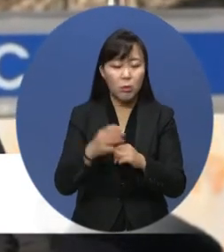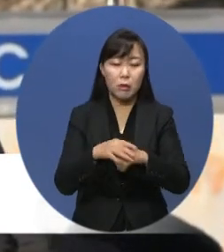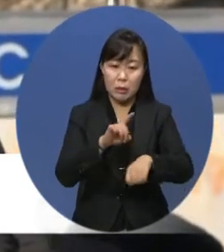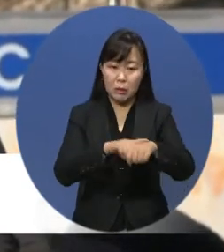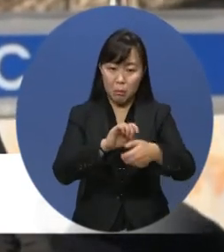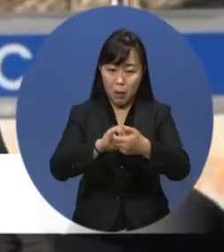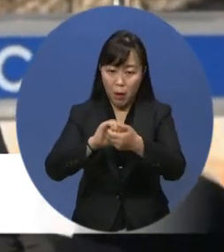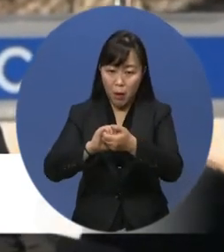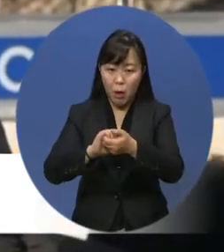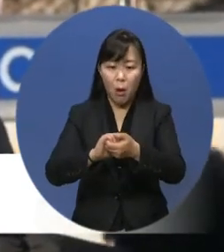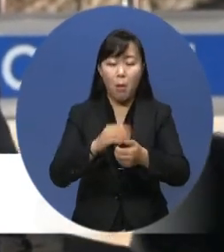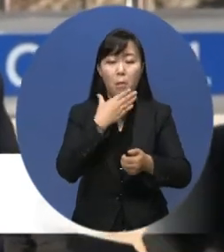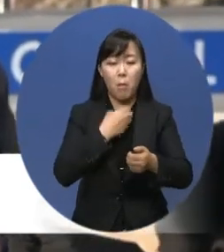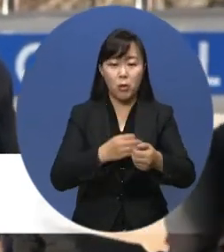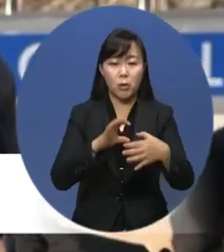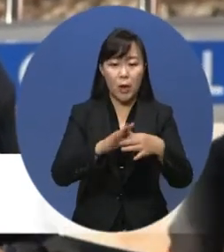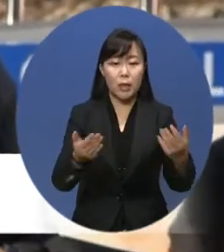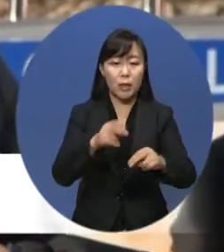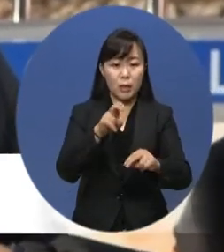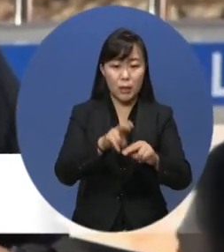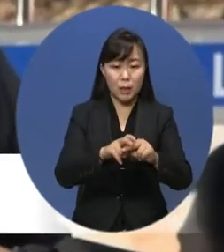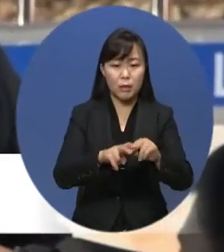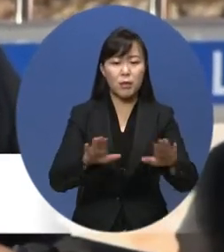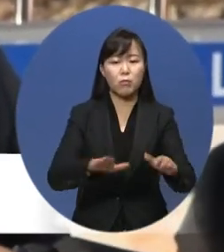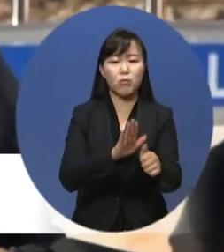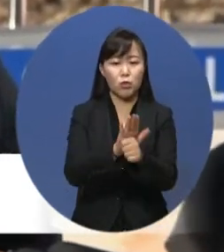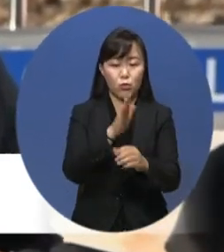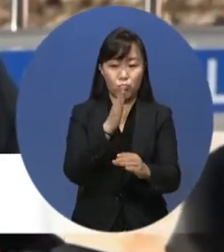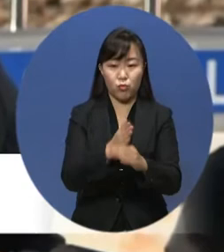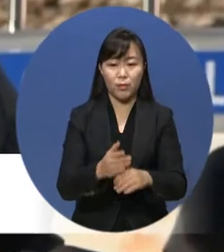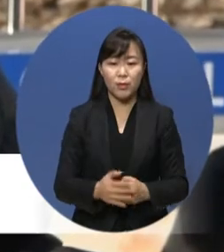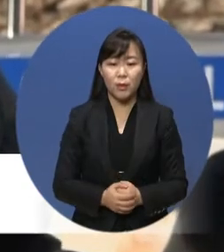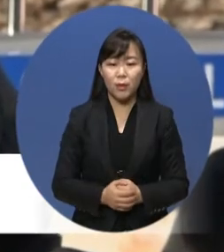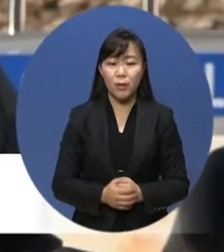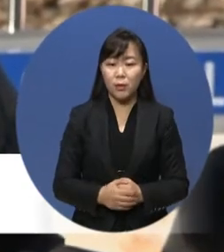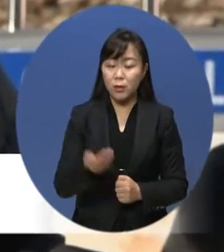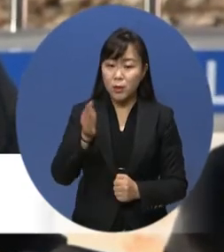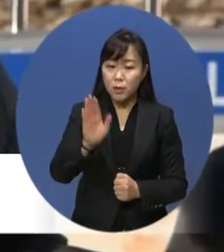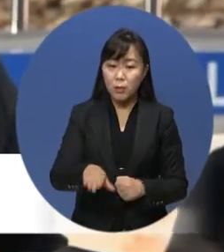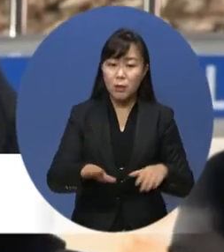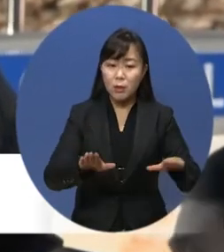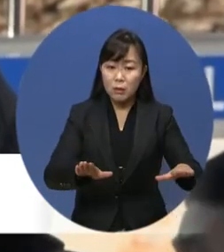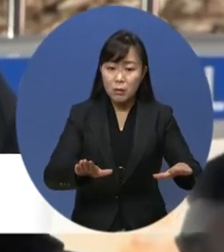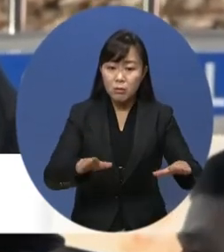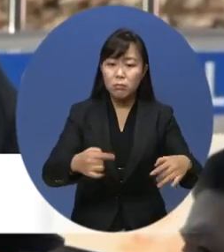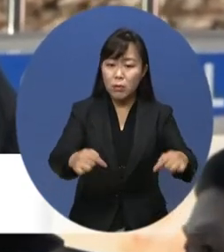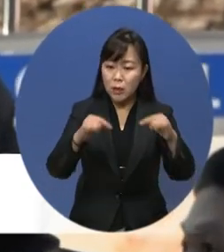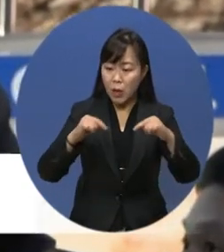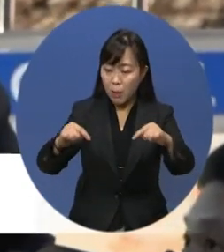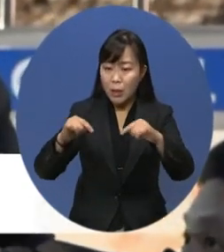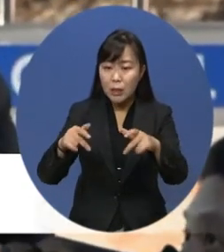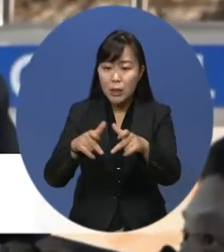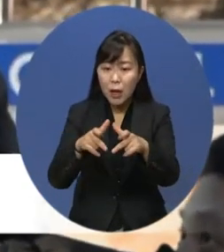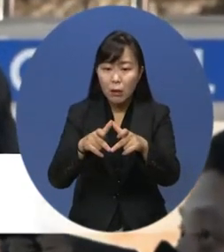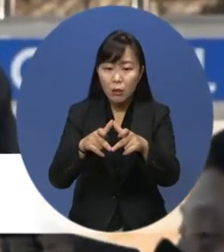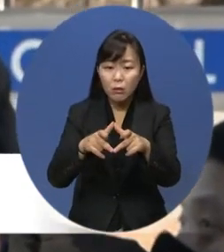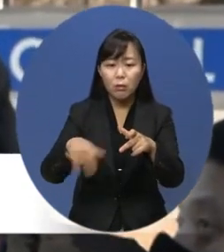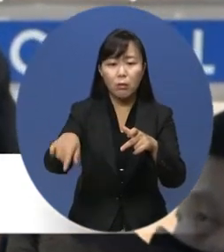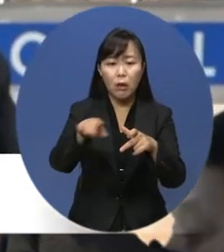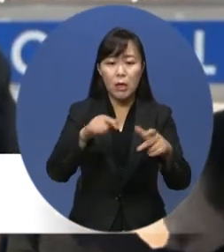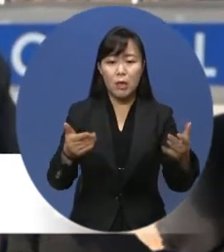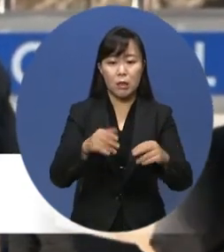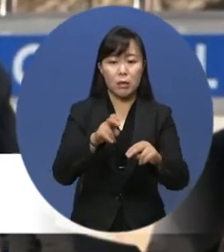복지형 일자리를 지금 지원하고 있습니다. 하지만 여기에 참여하고 있는 장애인들이 과연